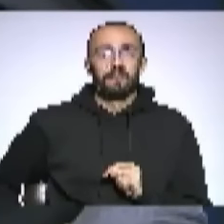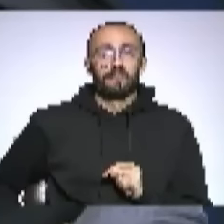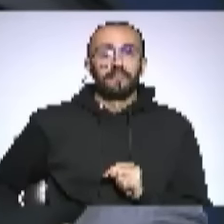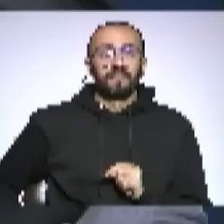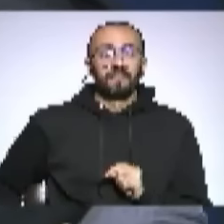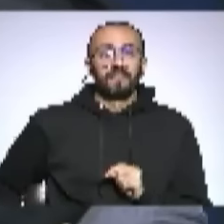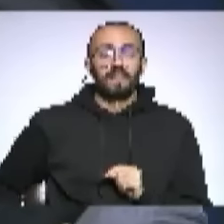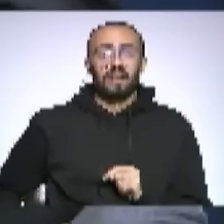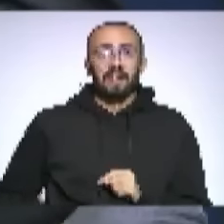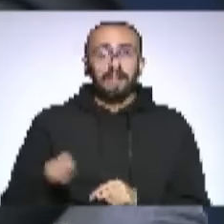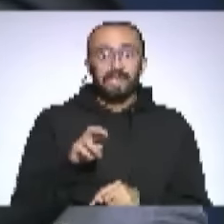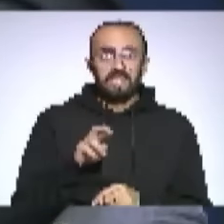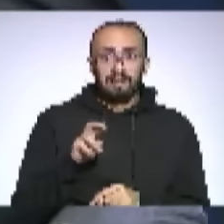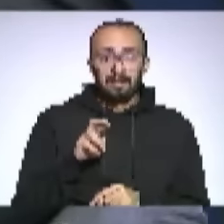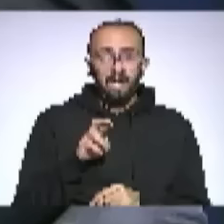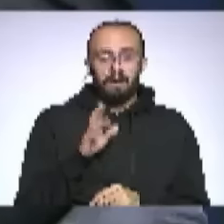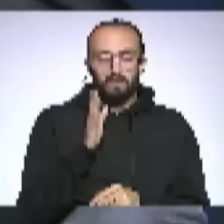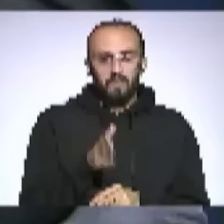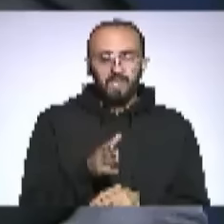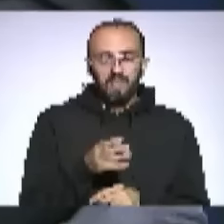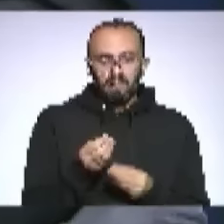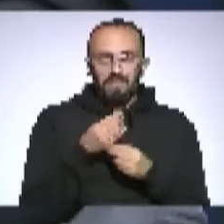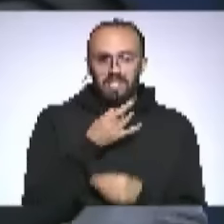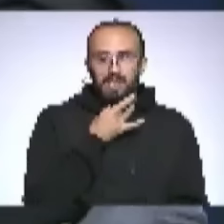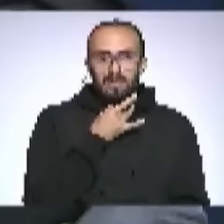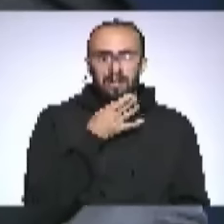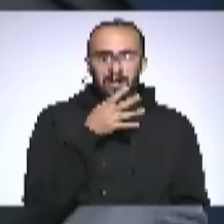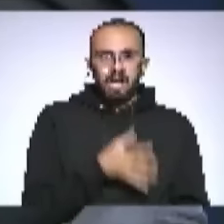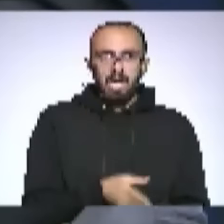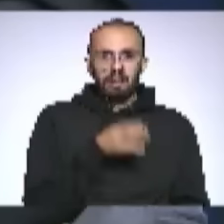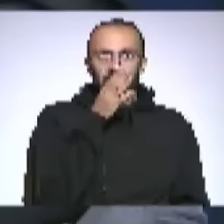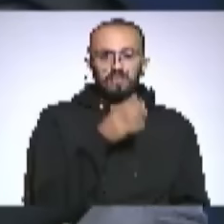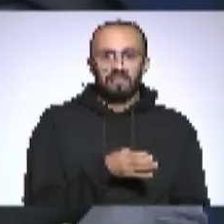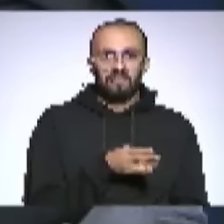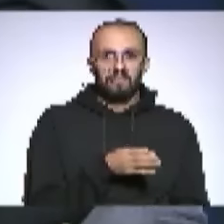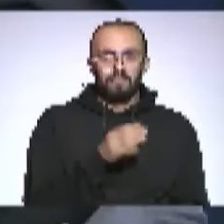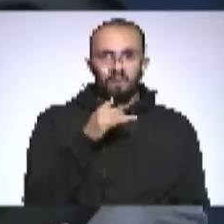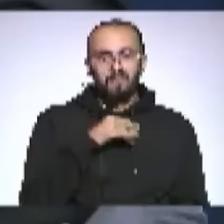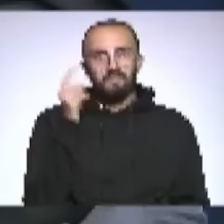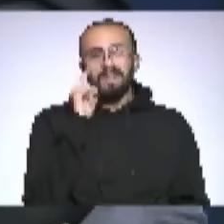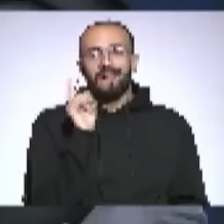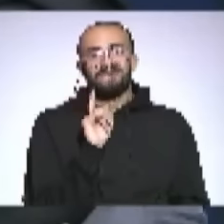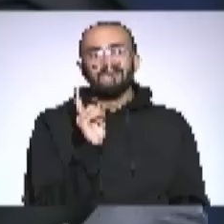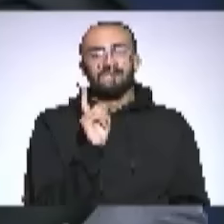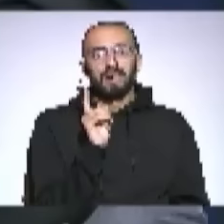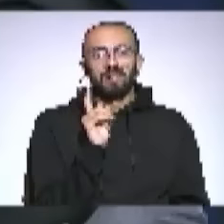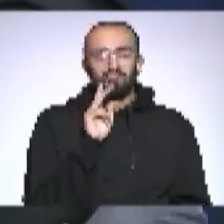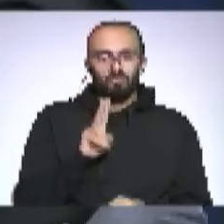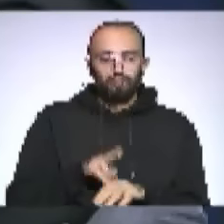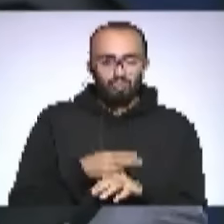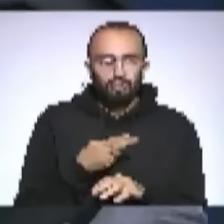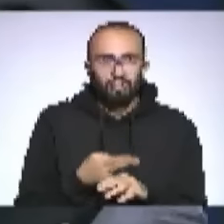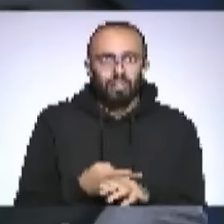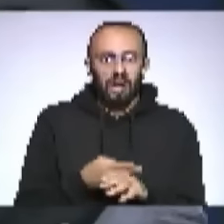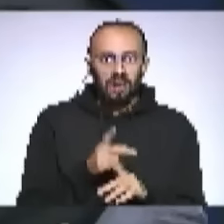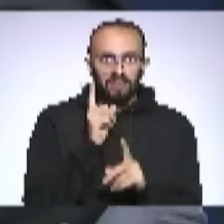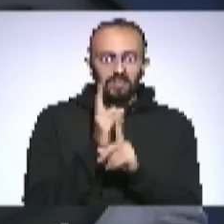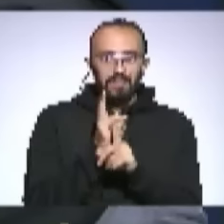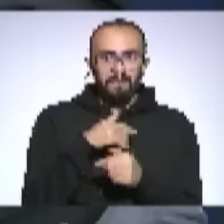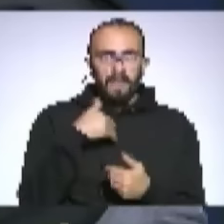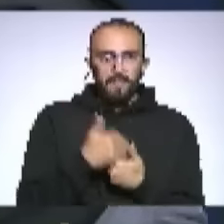احيانا تاخد موقف من الاب بالكاهن اللي ربما عن غير معرفه يروح يشهد في قضيه امام